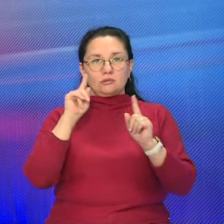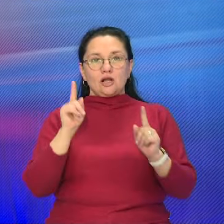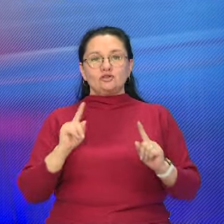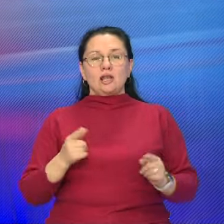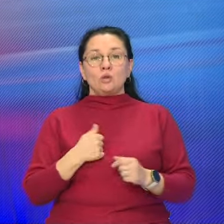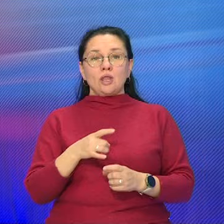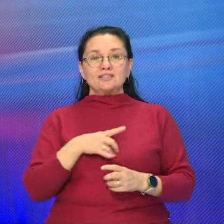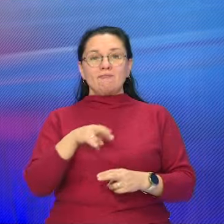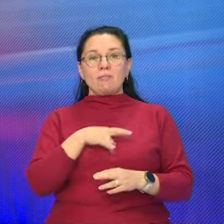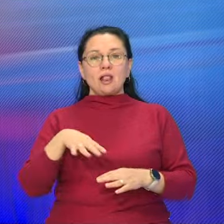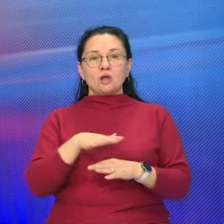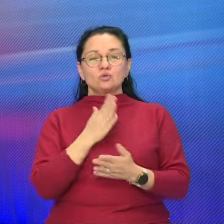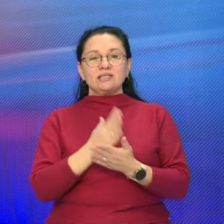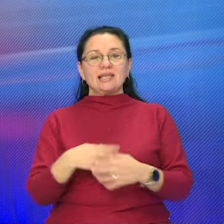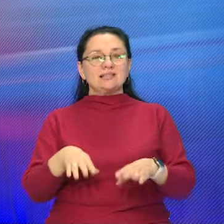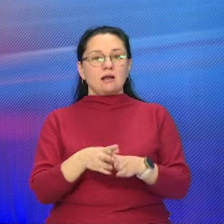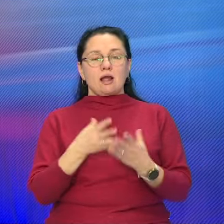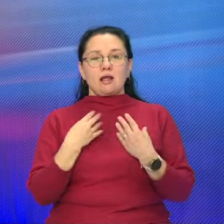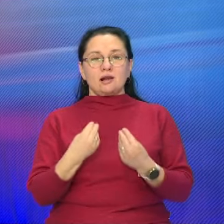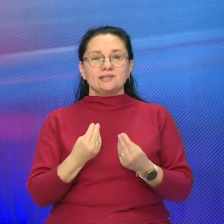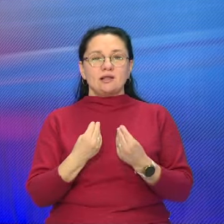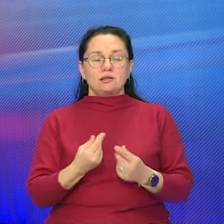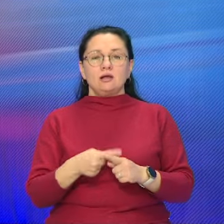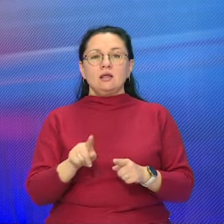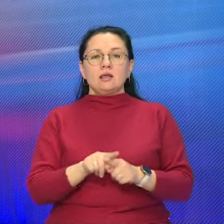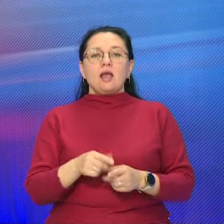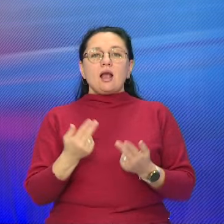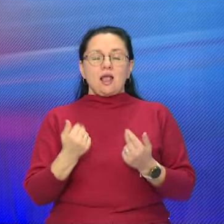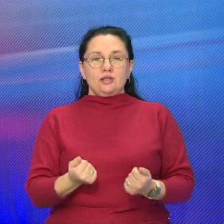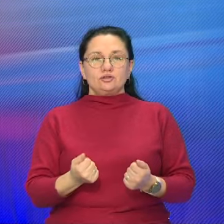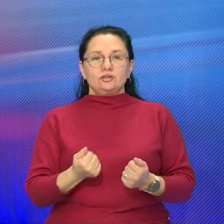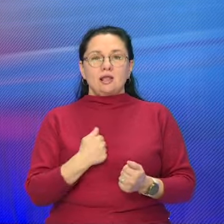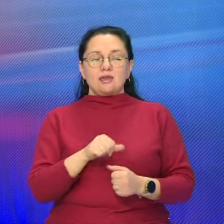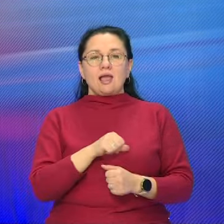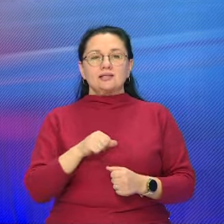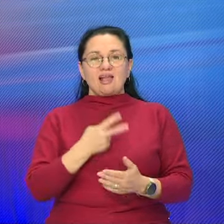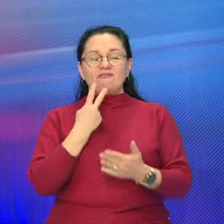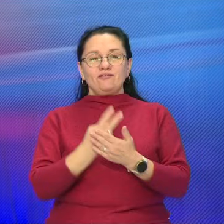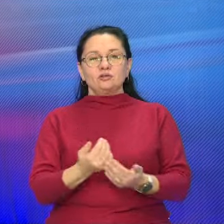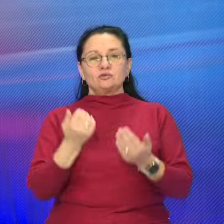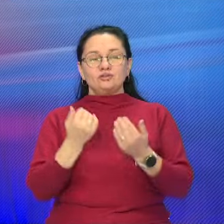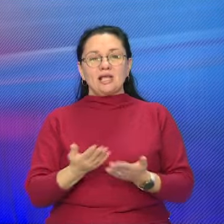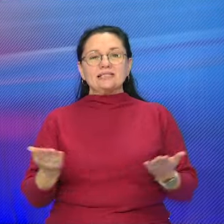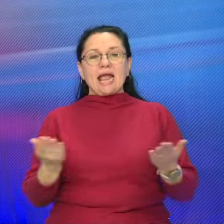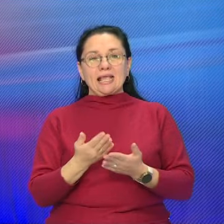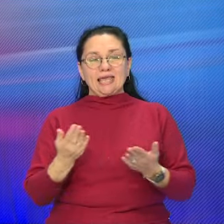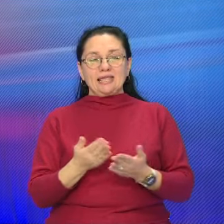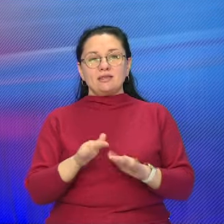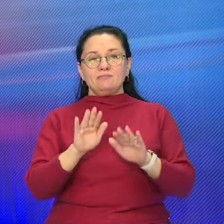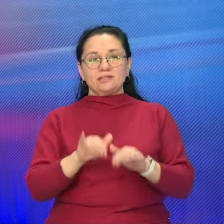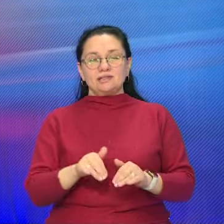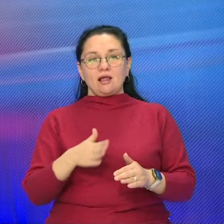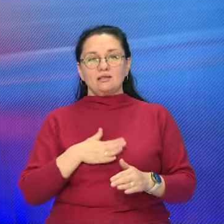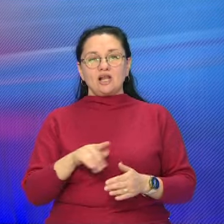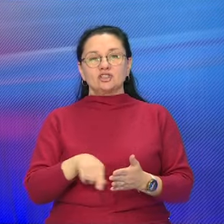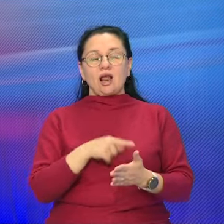такая красота есть, кстати, мы там тоже снимались. Поэтому, конечно, я сам вижу сейчас какие-то объекты, наши